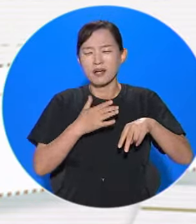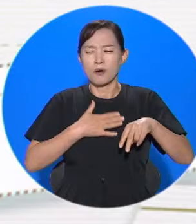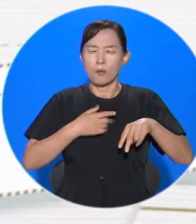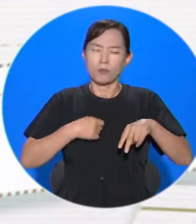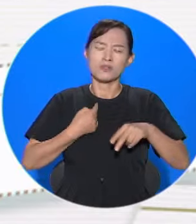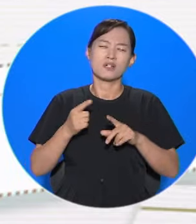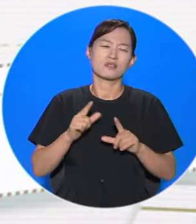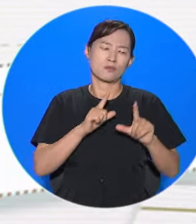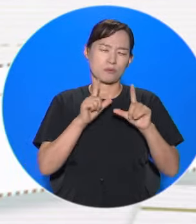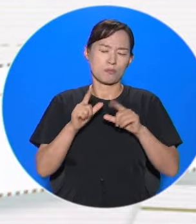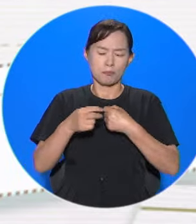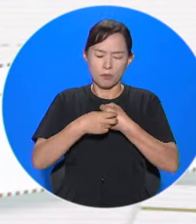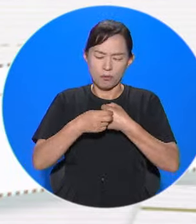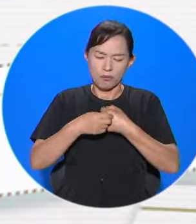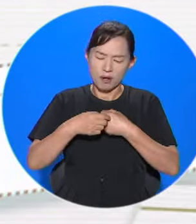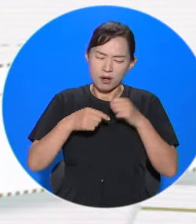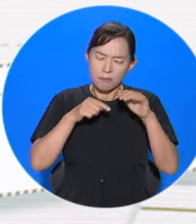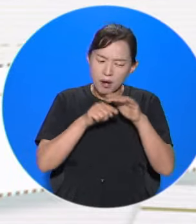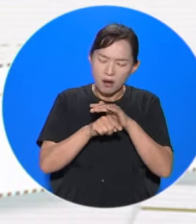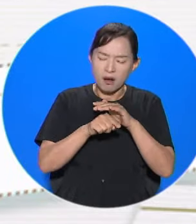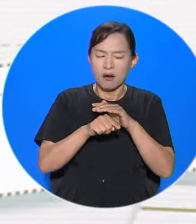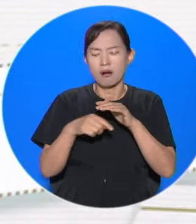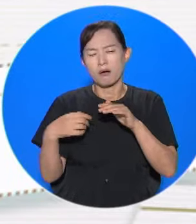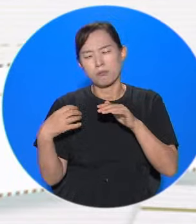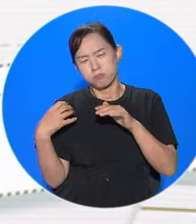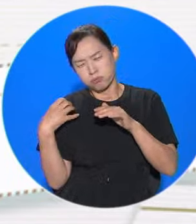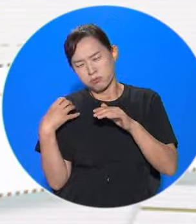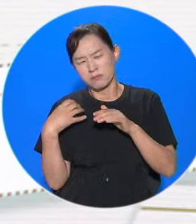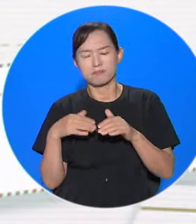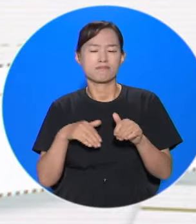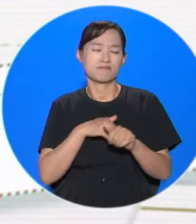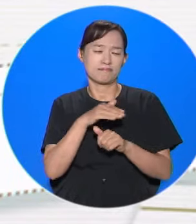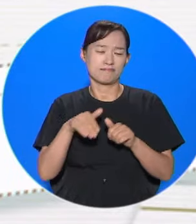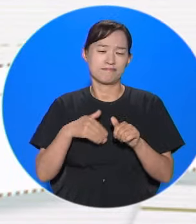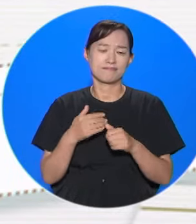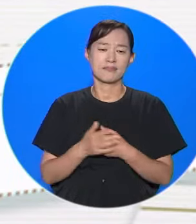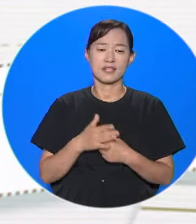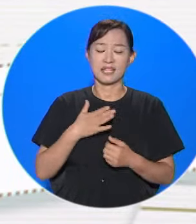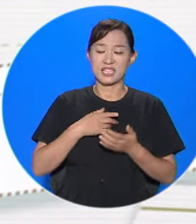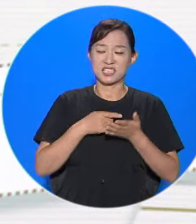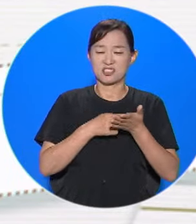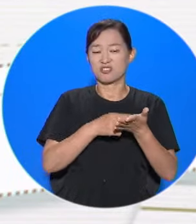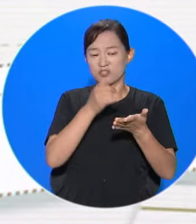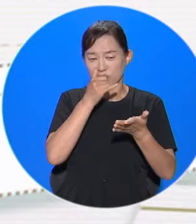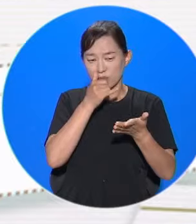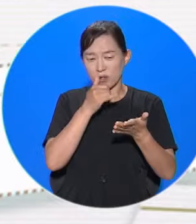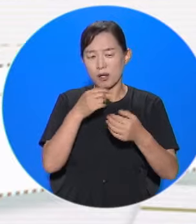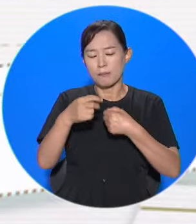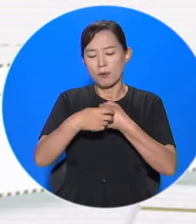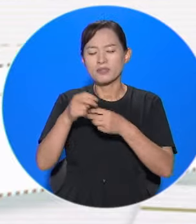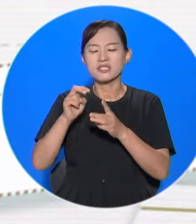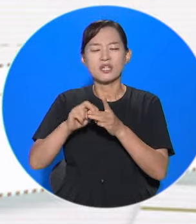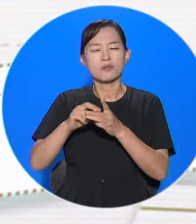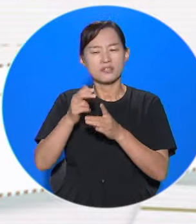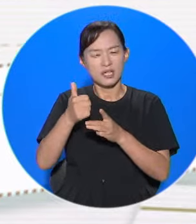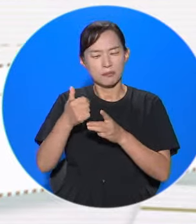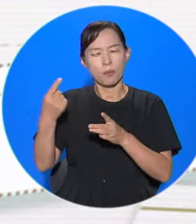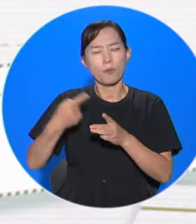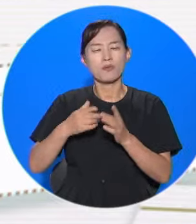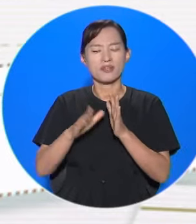제가 혼자 살고 있어 병원 가는 것조차 부담이 되는 상황입니다. 제가 신청해 둔 것이 있어 병원